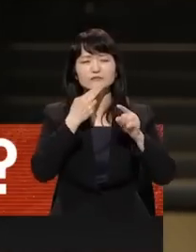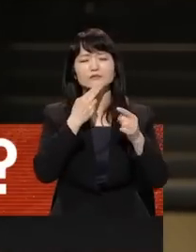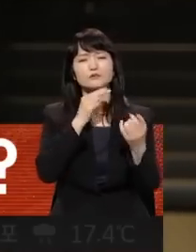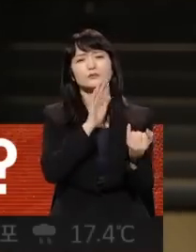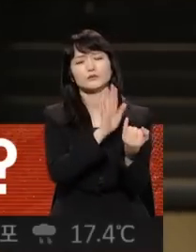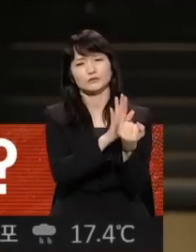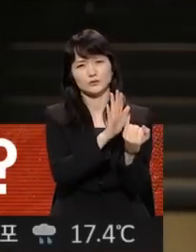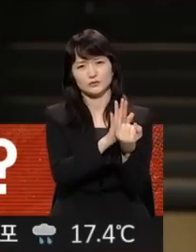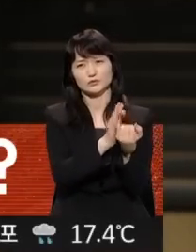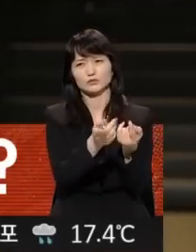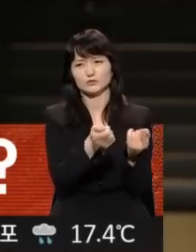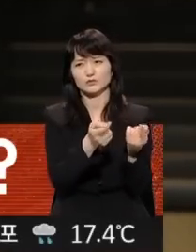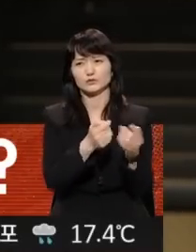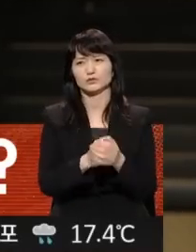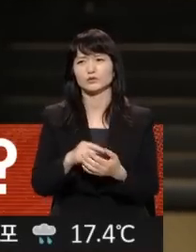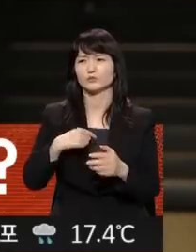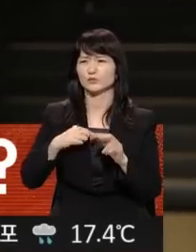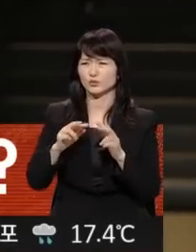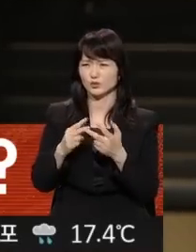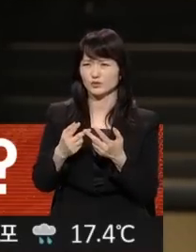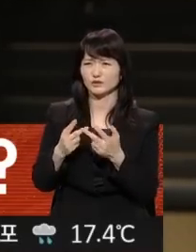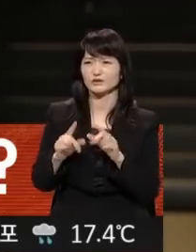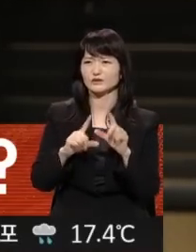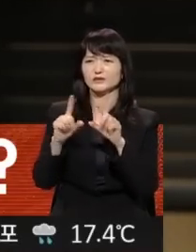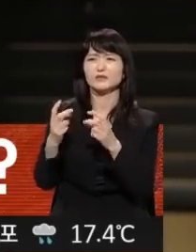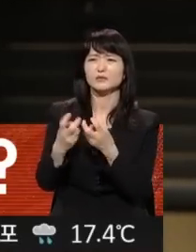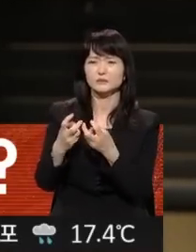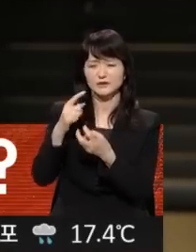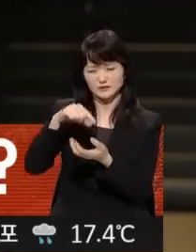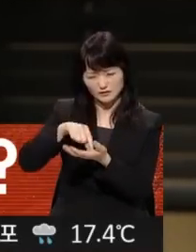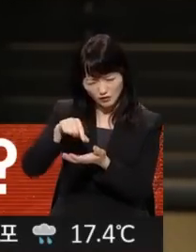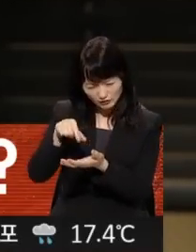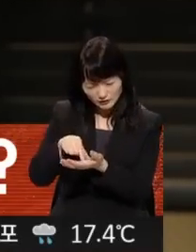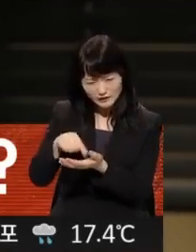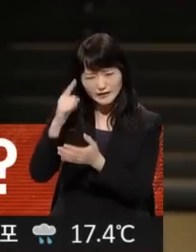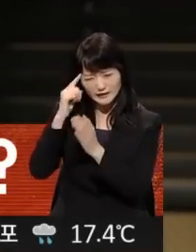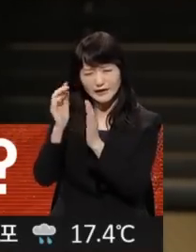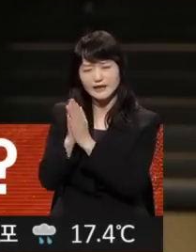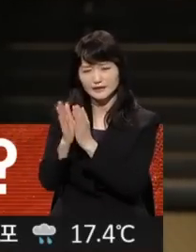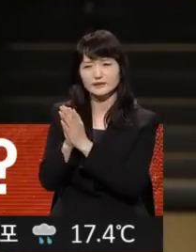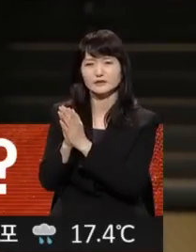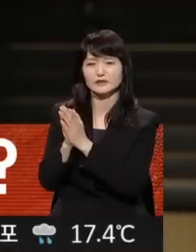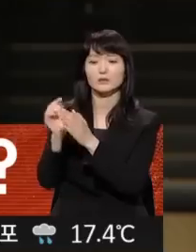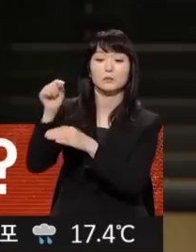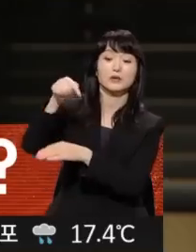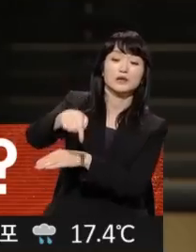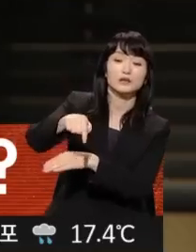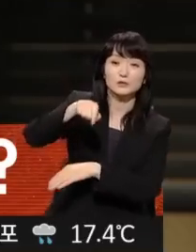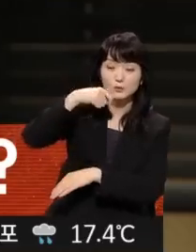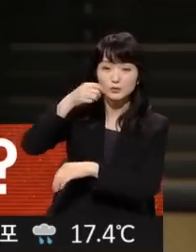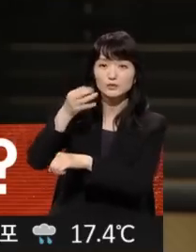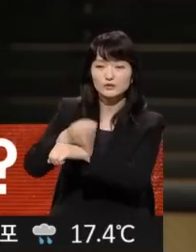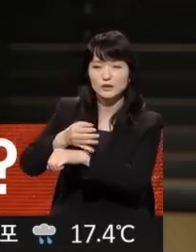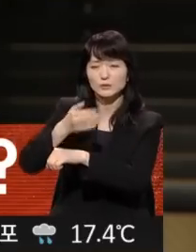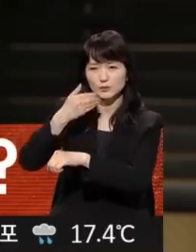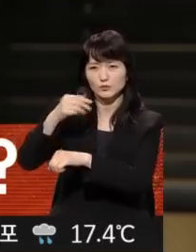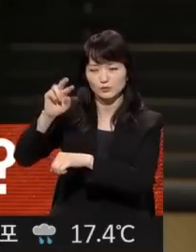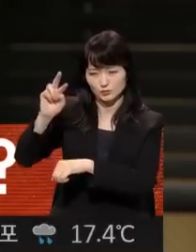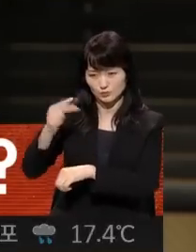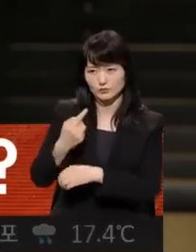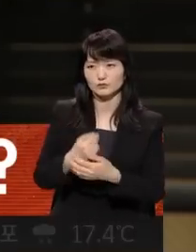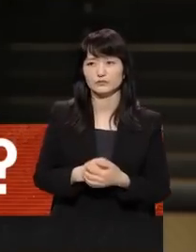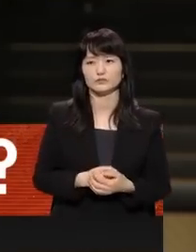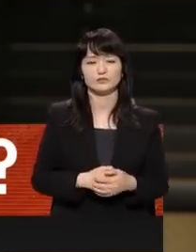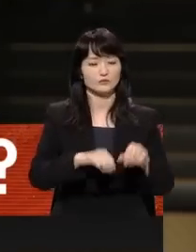대신 본인이 살기를 알았으면 적당히 찾으세요 먹고 싶은 거 있으면 밖에 나가서 먹고 아니면 아내가 사실 저거 운동하시는